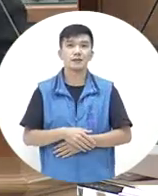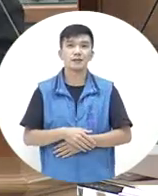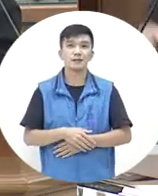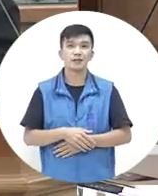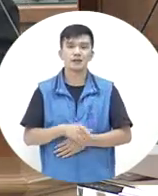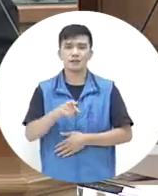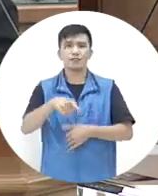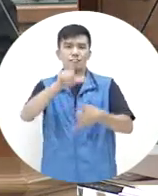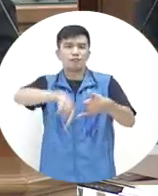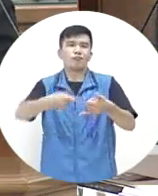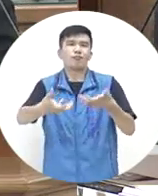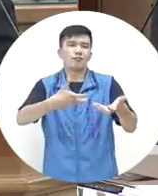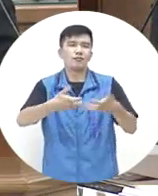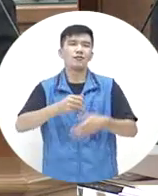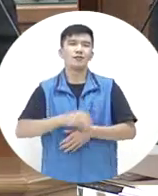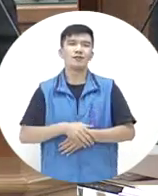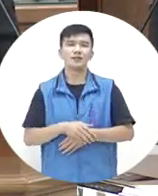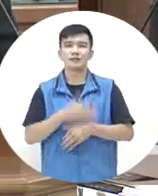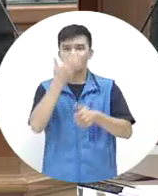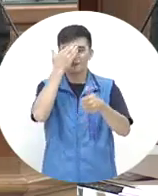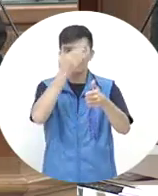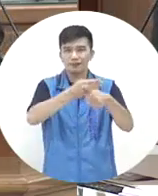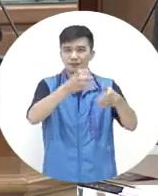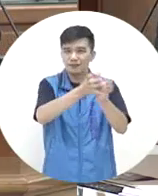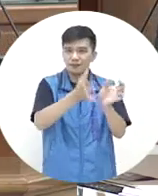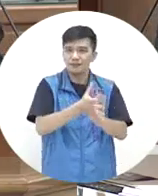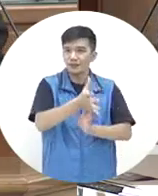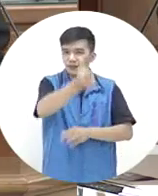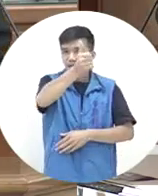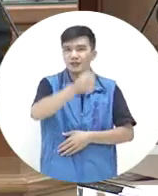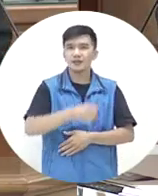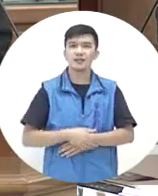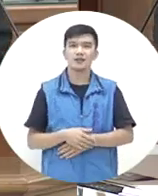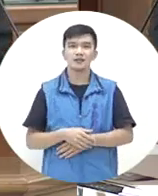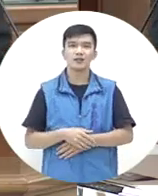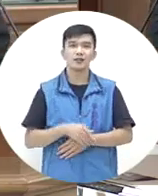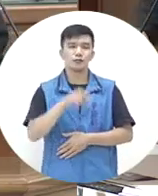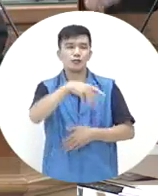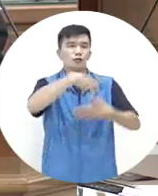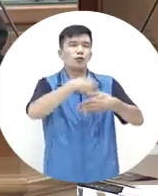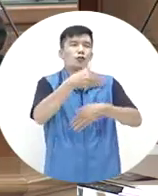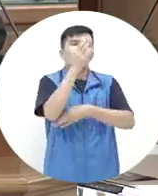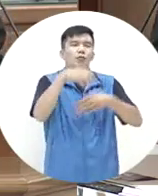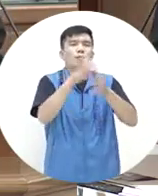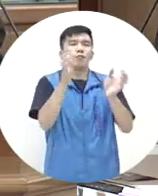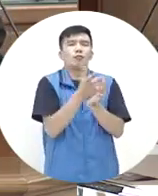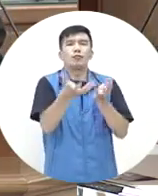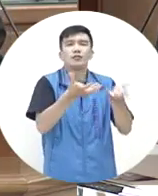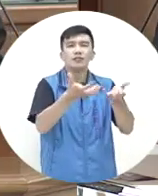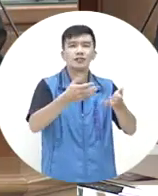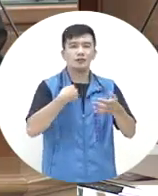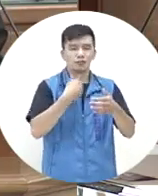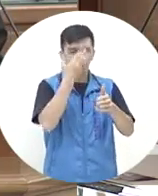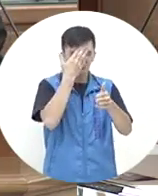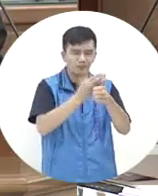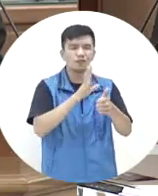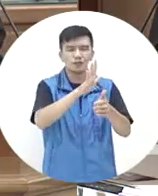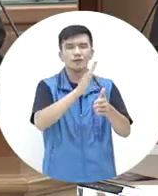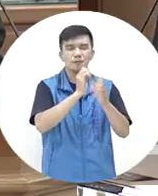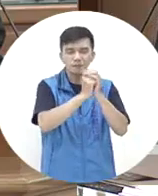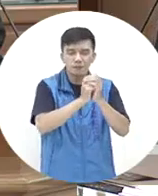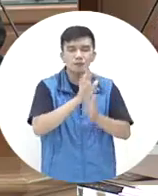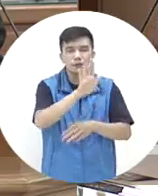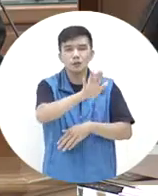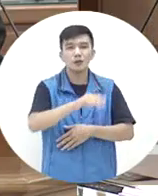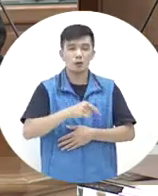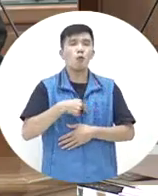这样是不去啊！ 拜托徐公部长啊！ 省力啊！你就弄你来进步， 我 这嘛 这 样，我让五行要走哦。 这样也在内